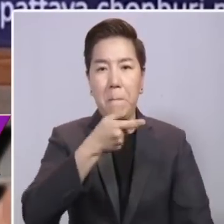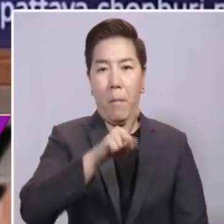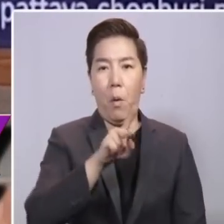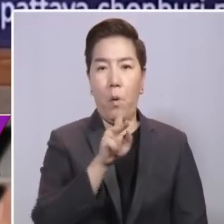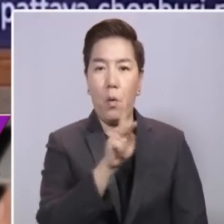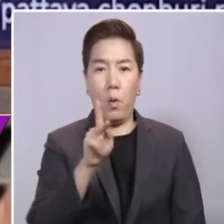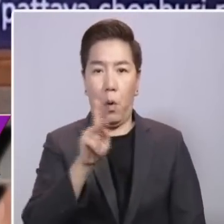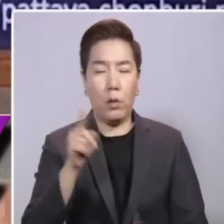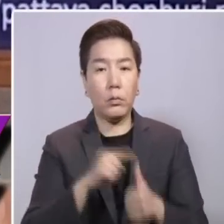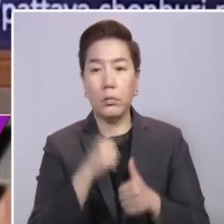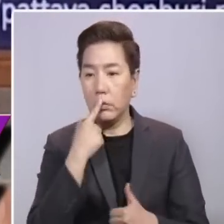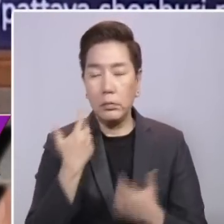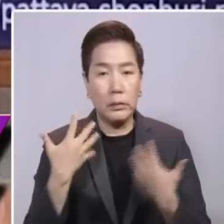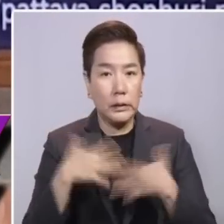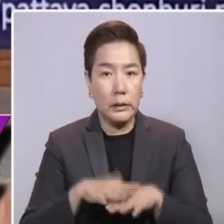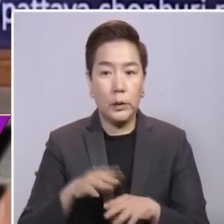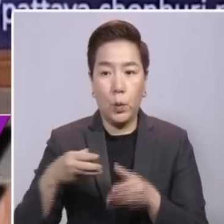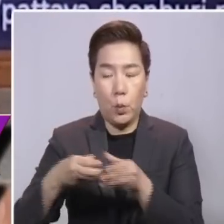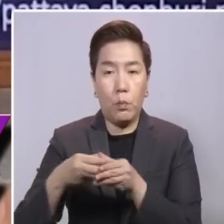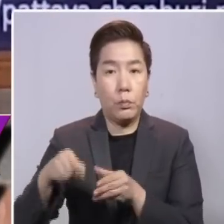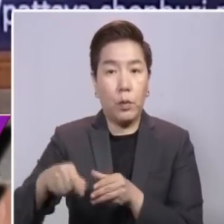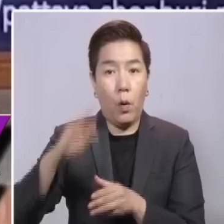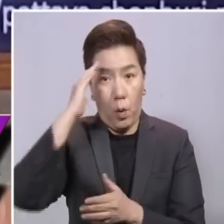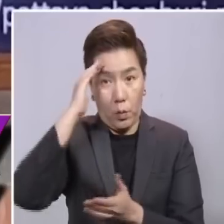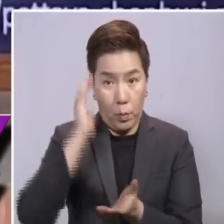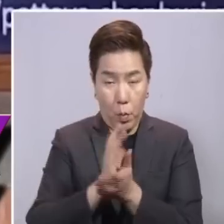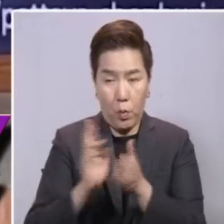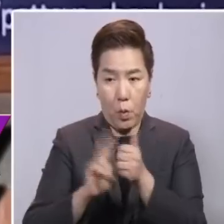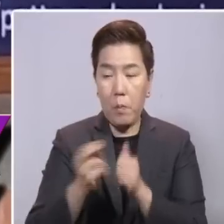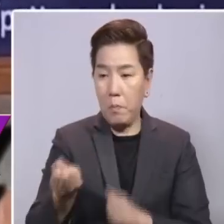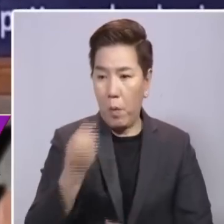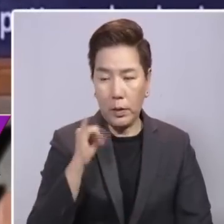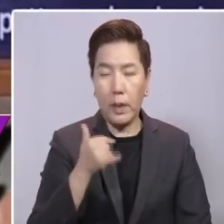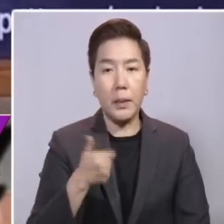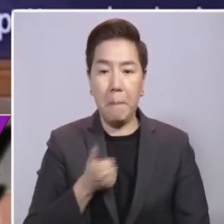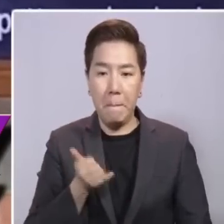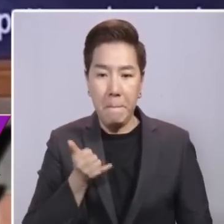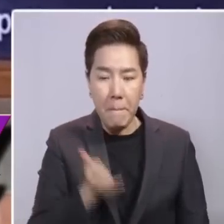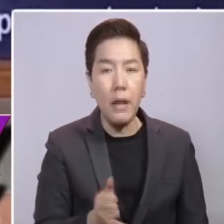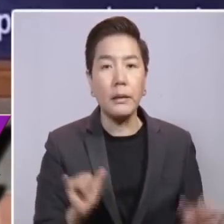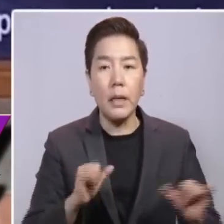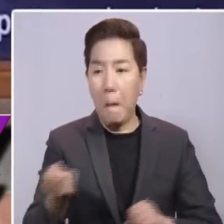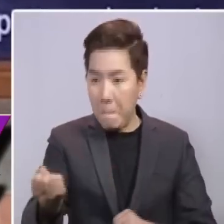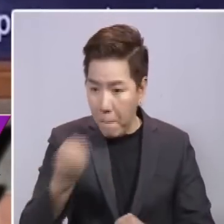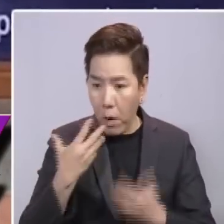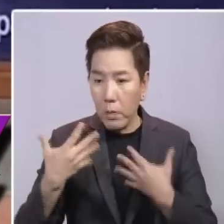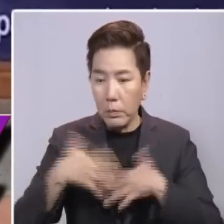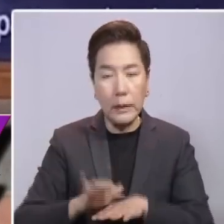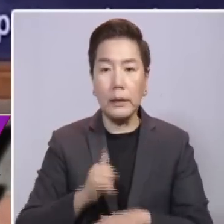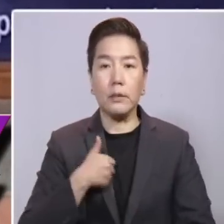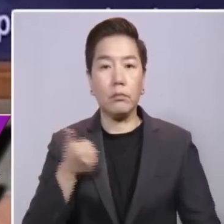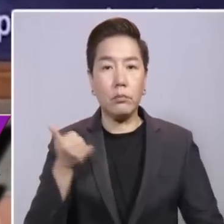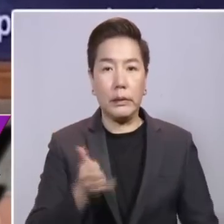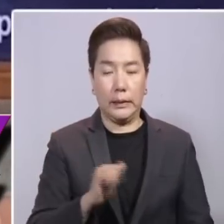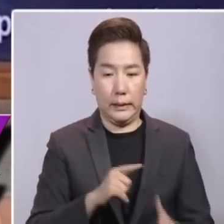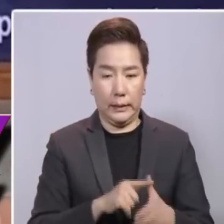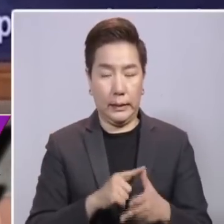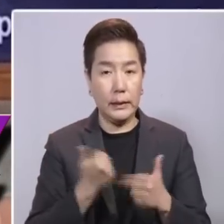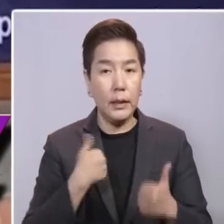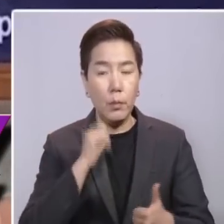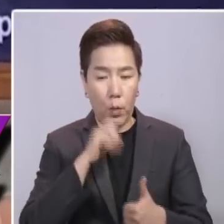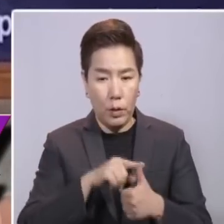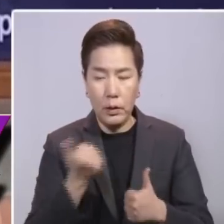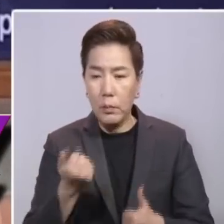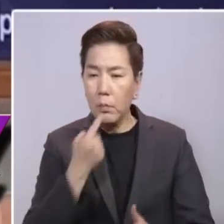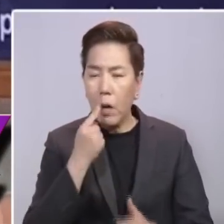เบื้องต้นเนี่ยยังไม่ได้รับการประสานจากชุดคลี่คลายของรองโจ๊กนะครับจึงยังไม่ได้เดินทางมาให้ปากคำในวันนี้นักข่าวก็ถามนะครับว่าท่